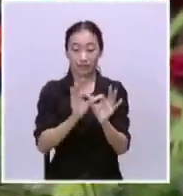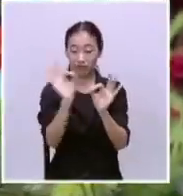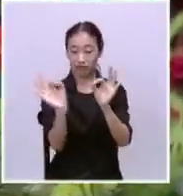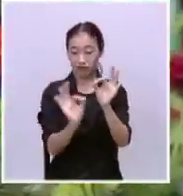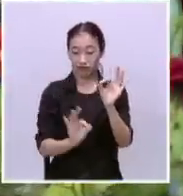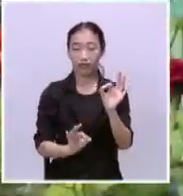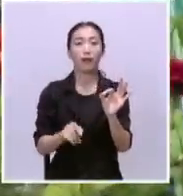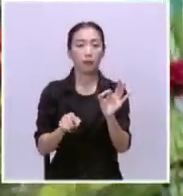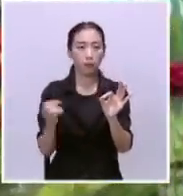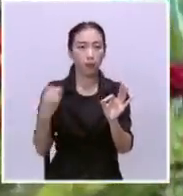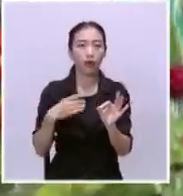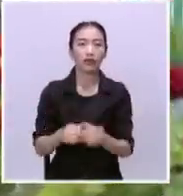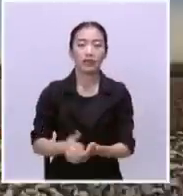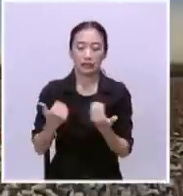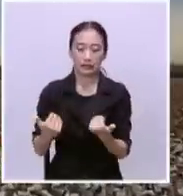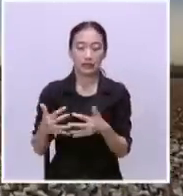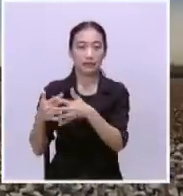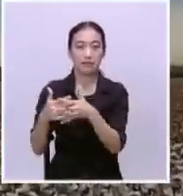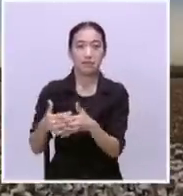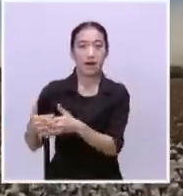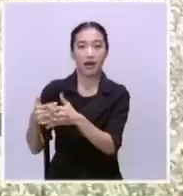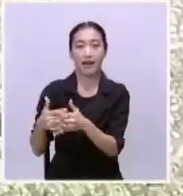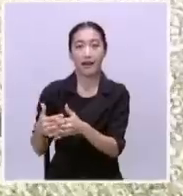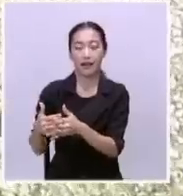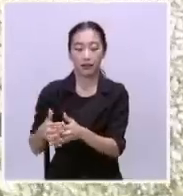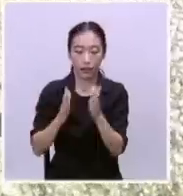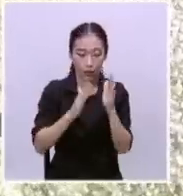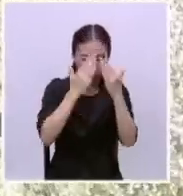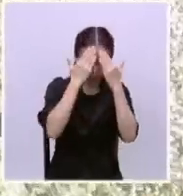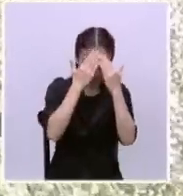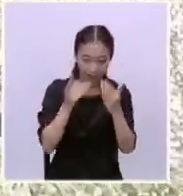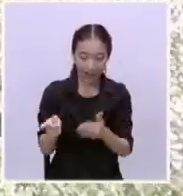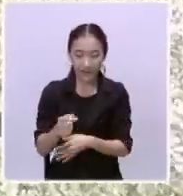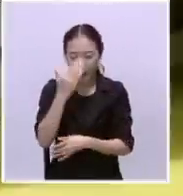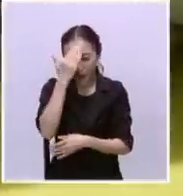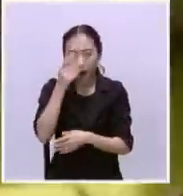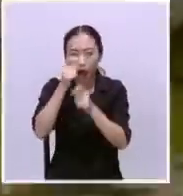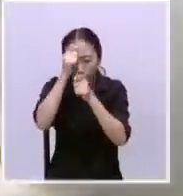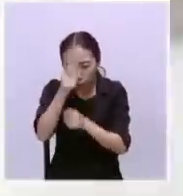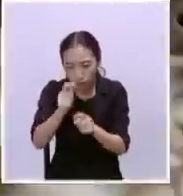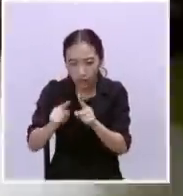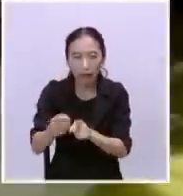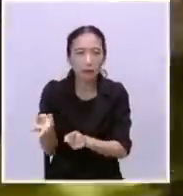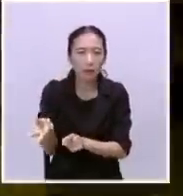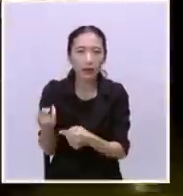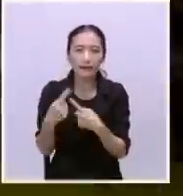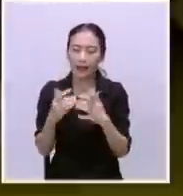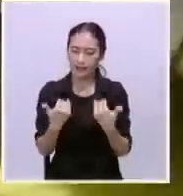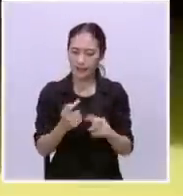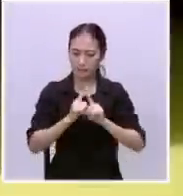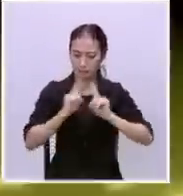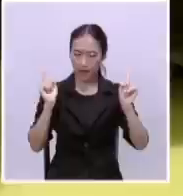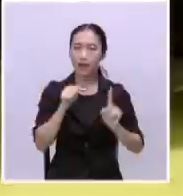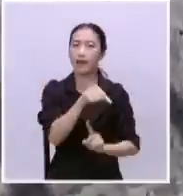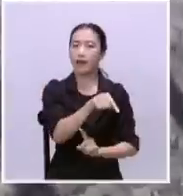ติที่แสดงความเคารพต่อชาวมุสลิมน้อยมากแต่กลับมาแสดงความเป็นห่วงต่อชาวมุสลิมในซินเจียงมากเป็นพิเศษ